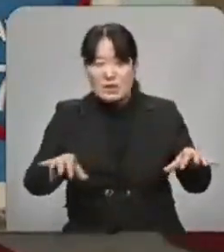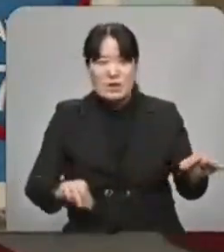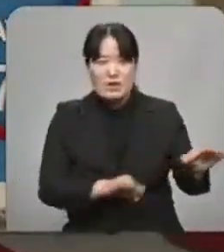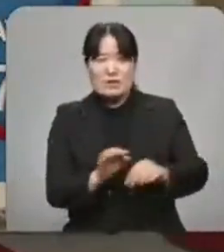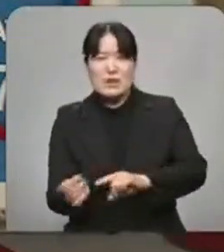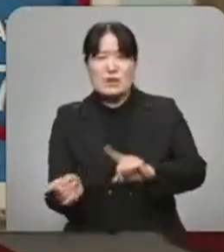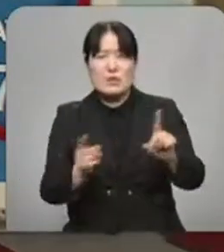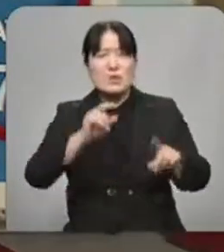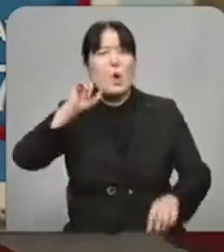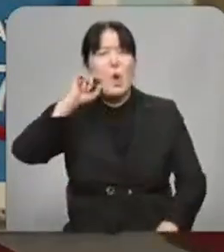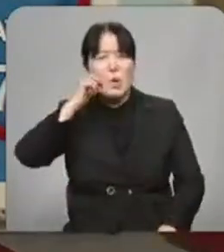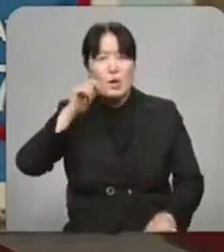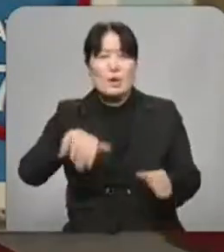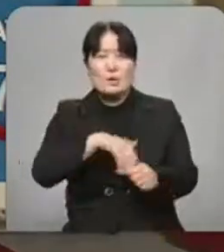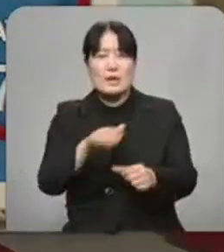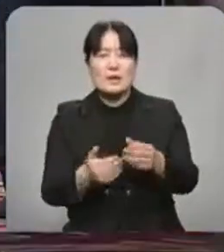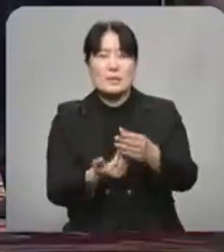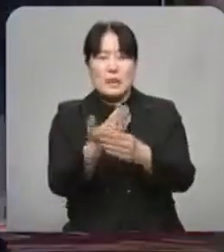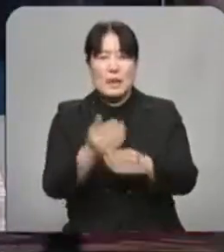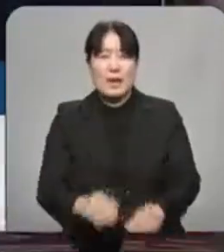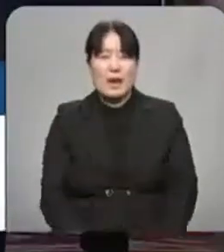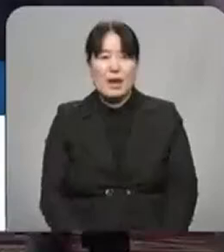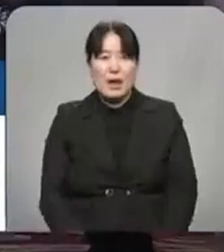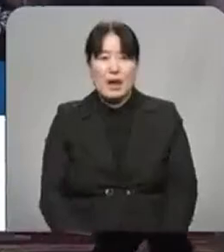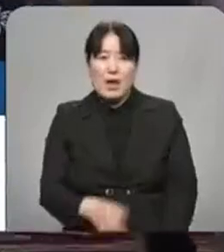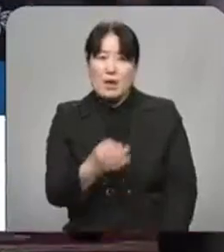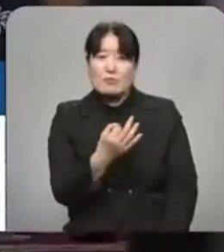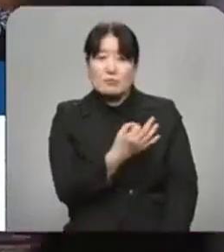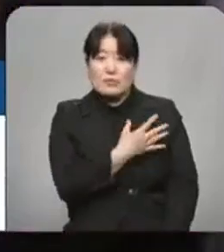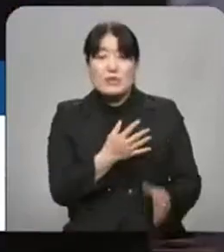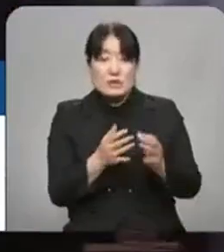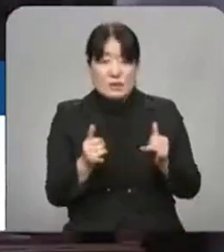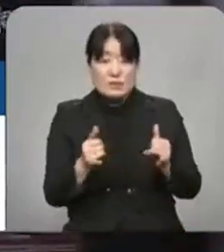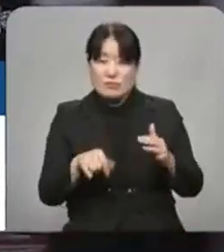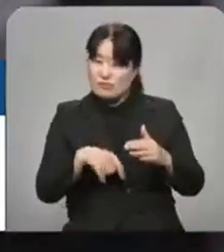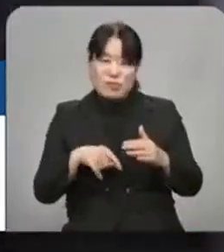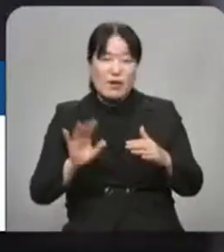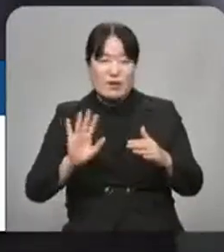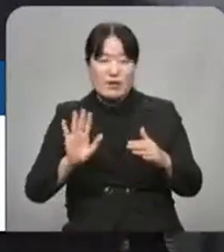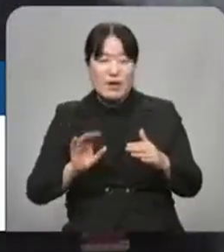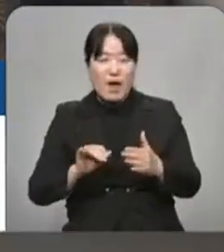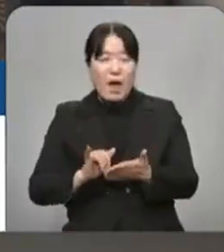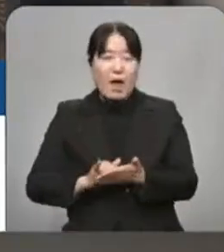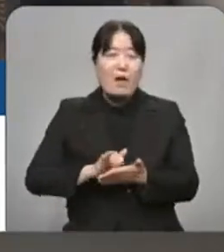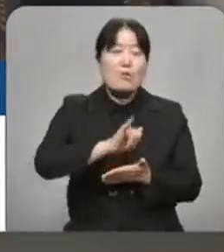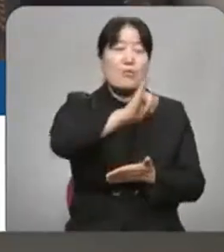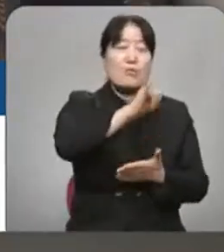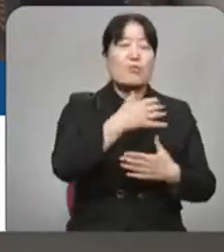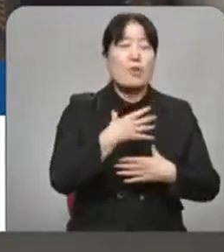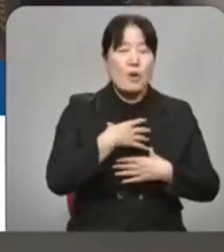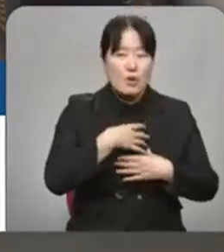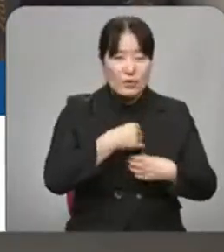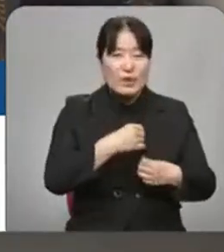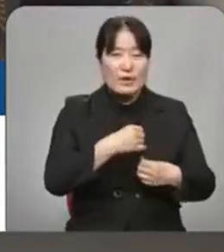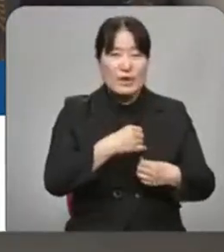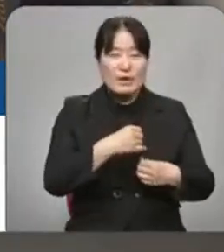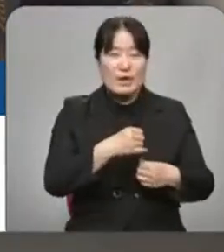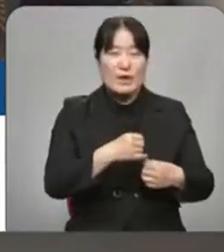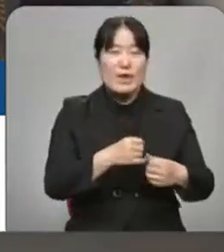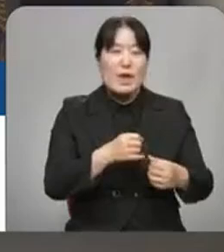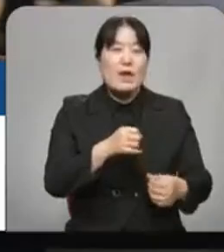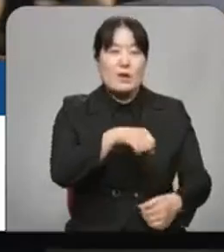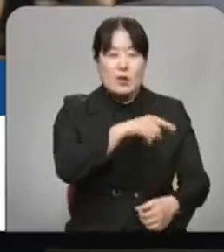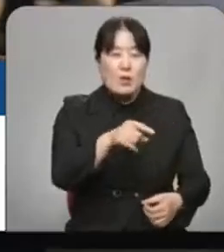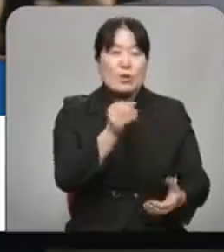있다고 지적합니다 돈 많은 그 겜블러들이 국내보다는 해외 가서 편안하게 즐기는 결국은이 국부도